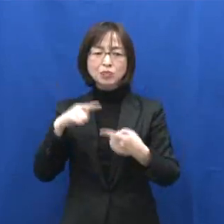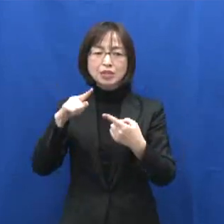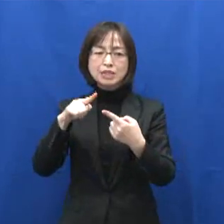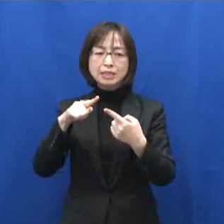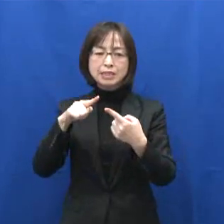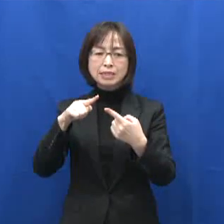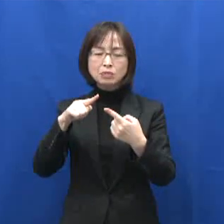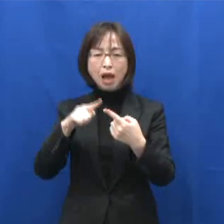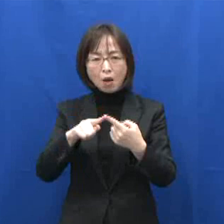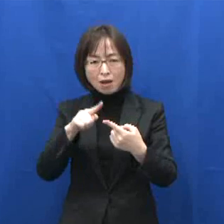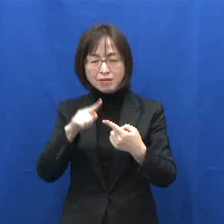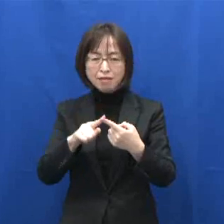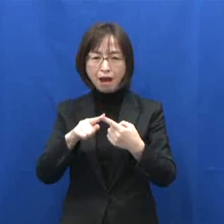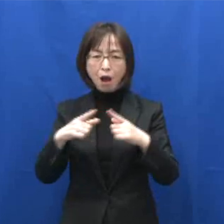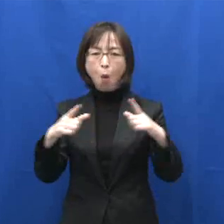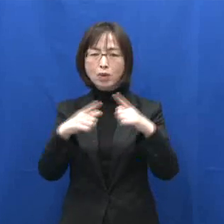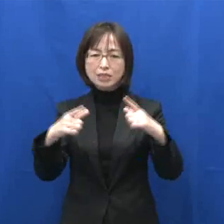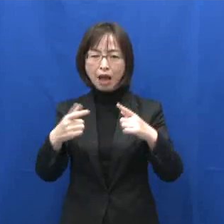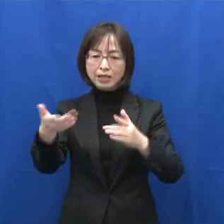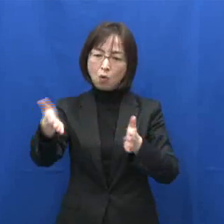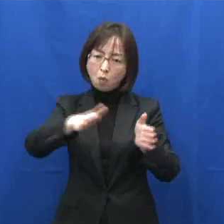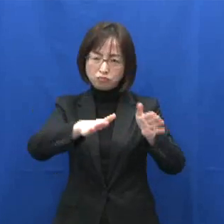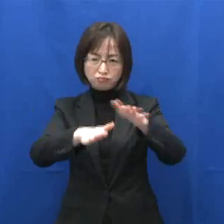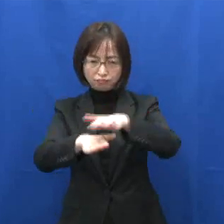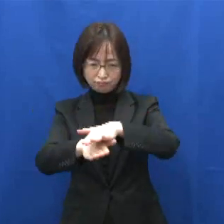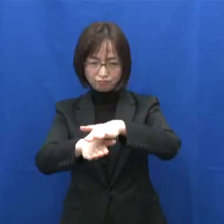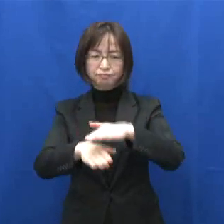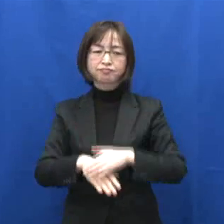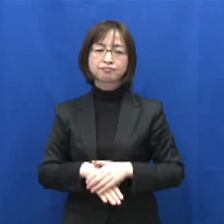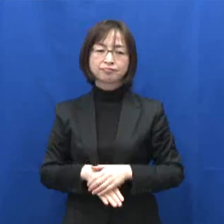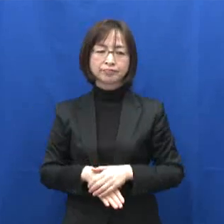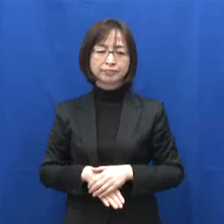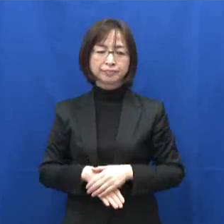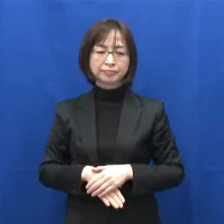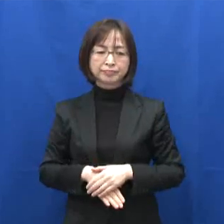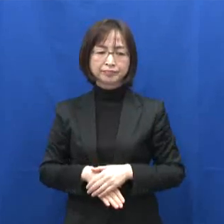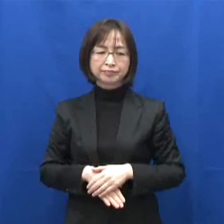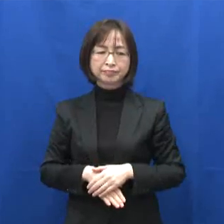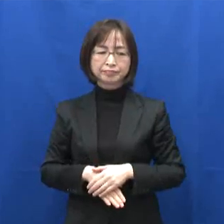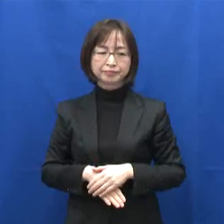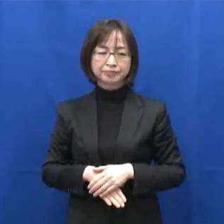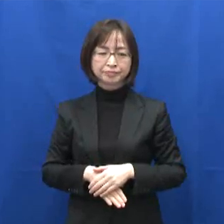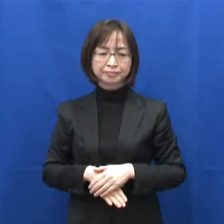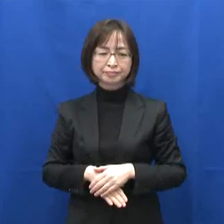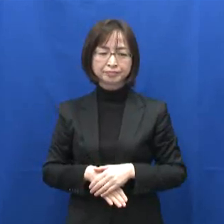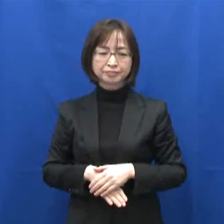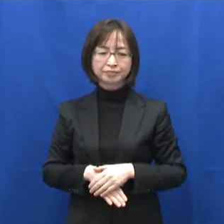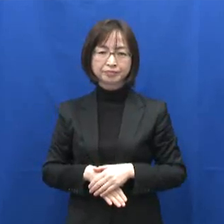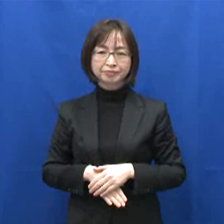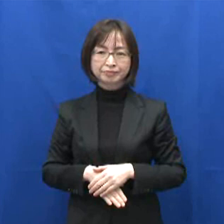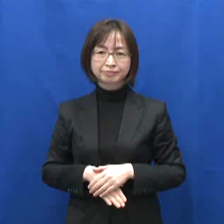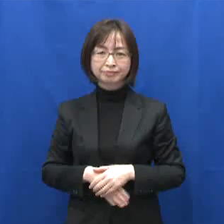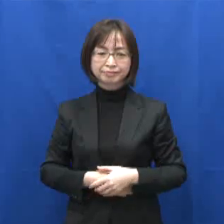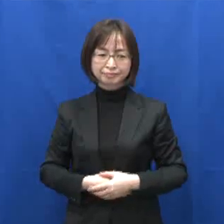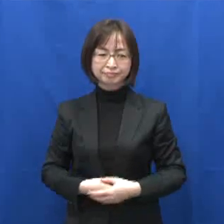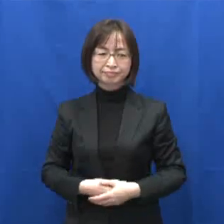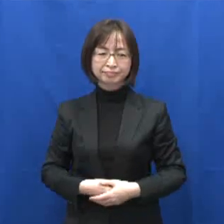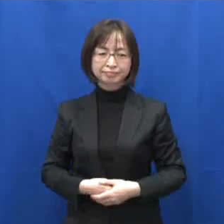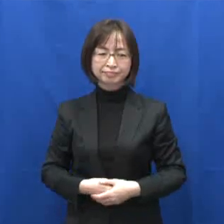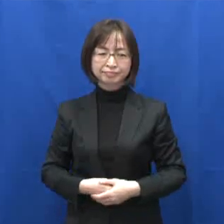3つ折りなり4つ折りなりをしていただきたいと思います。はい、はい、ちょっとではまずここで失礼します